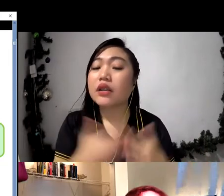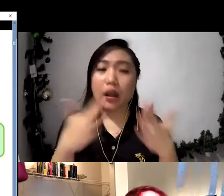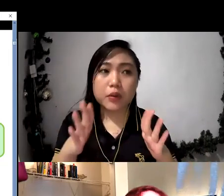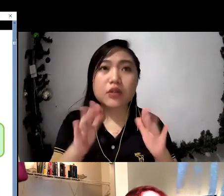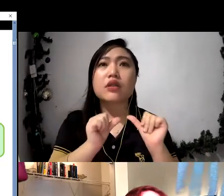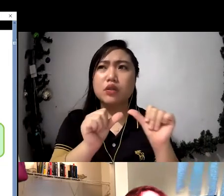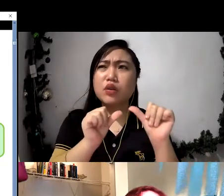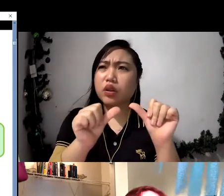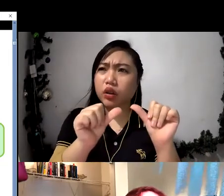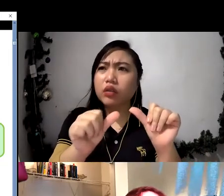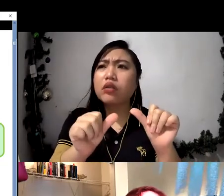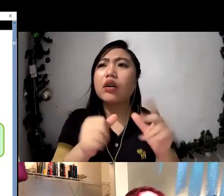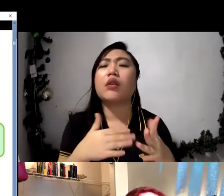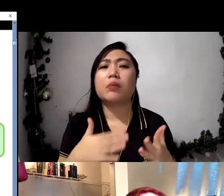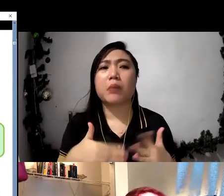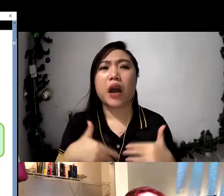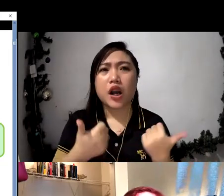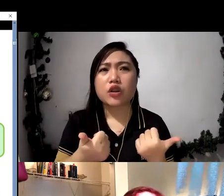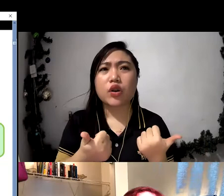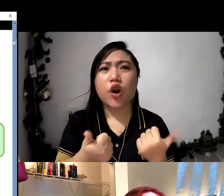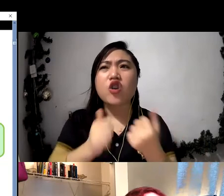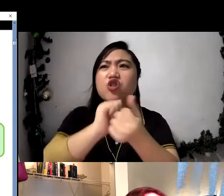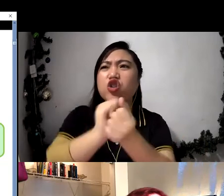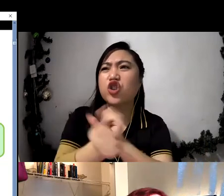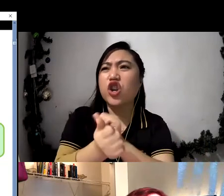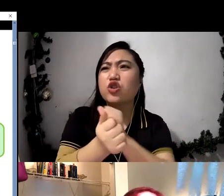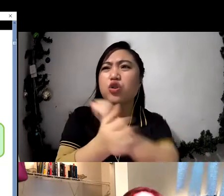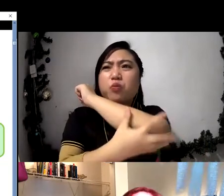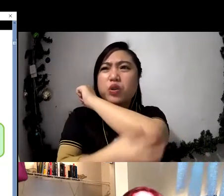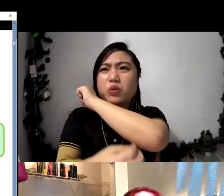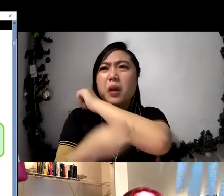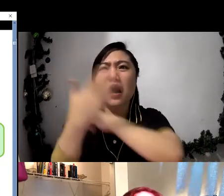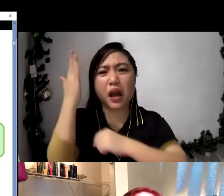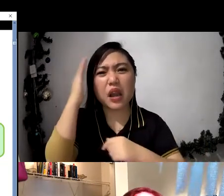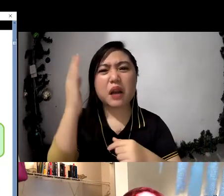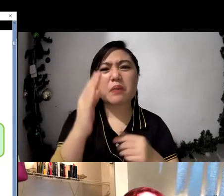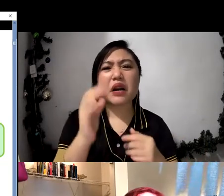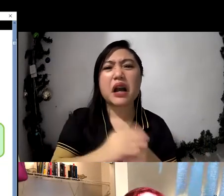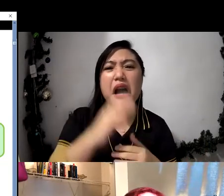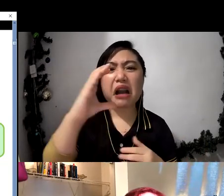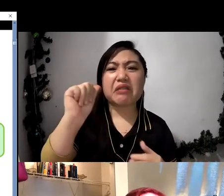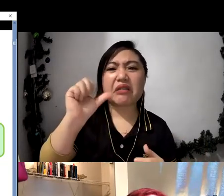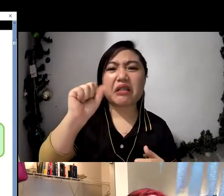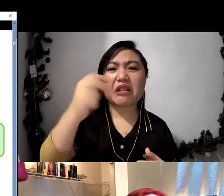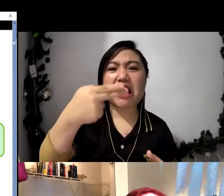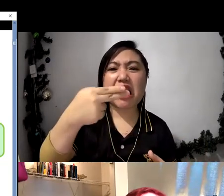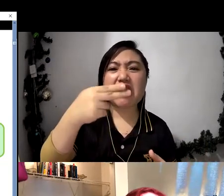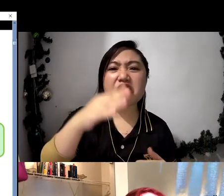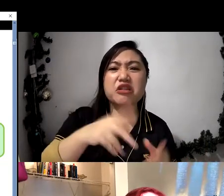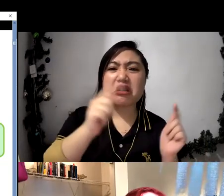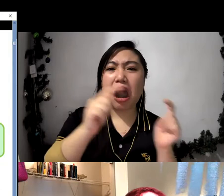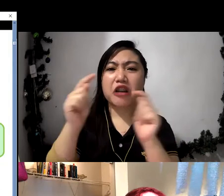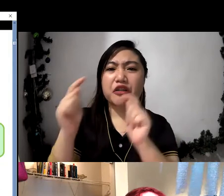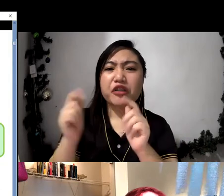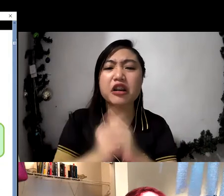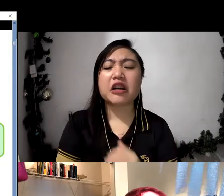paano magkaroon yung poverty, no, kaya conditional cash transfer yung kaniyang ginamit na mekanismo, and at the